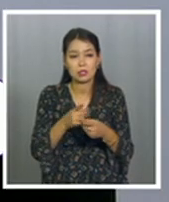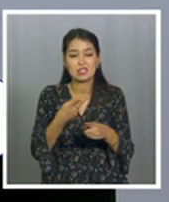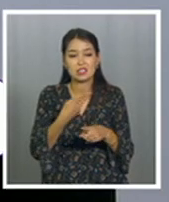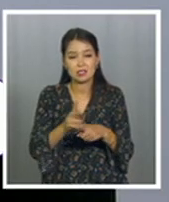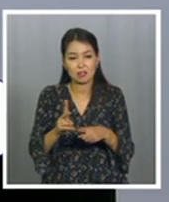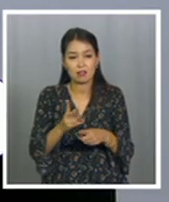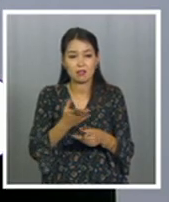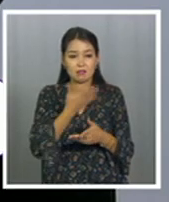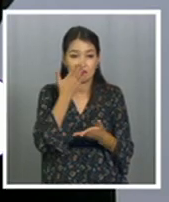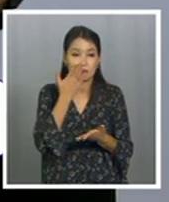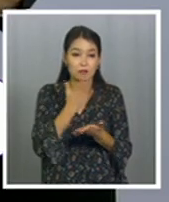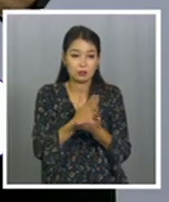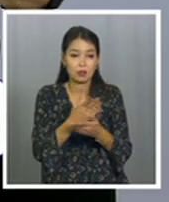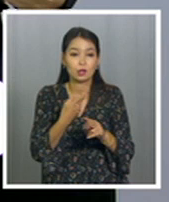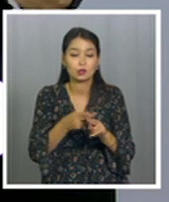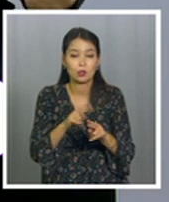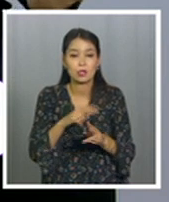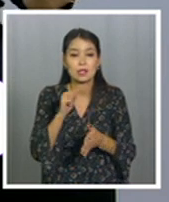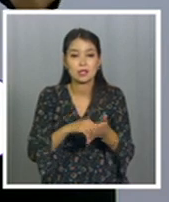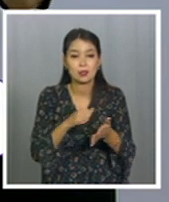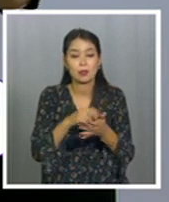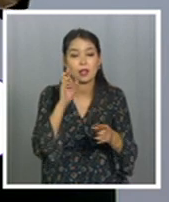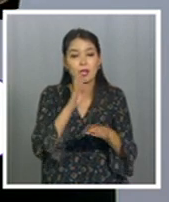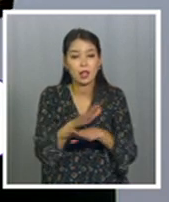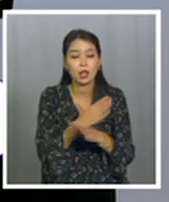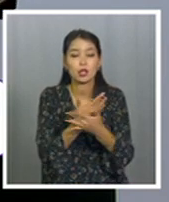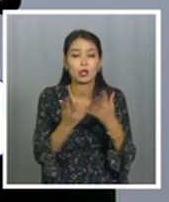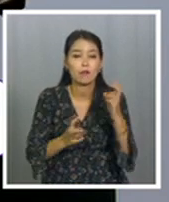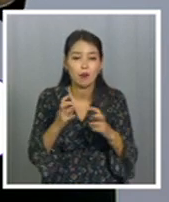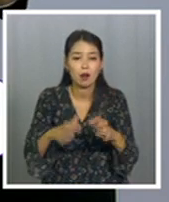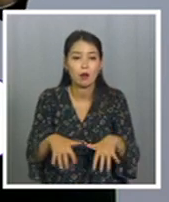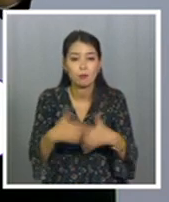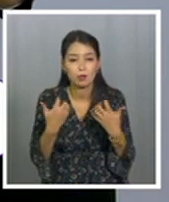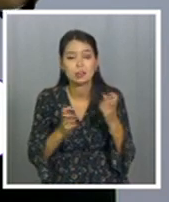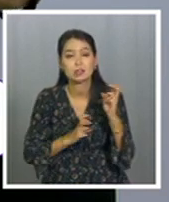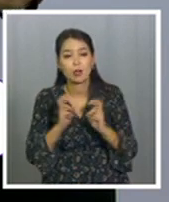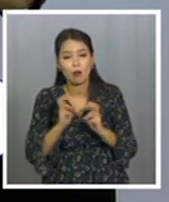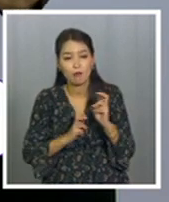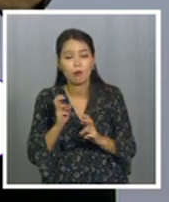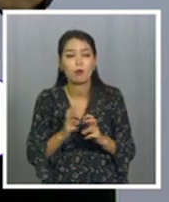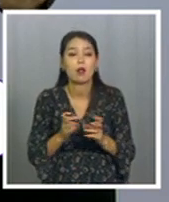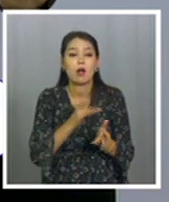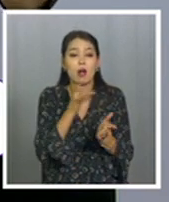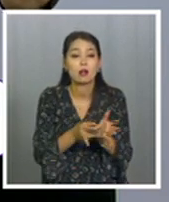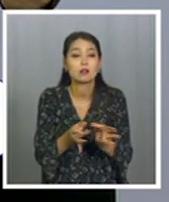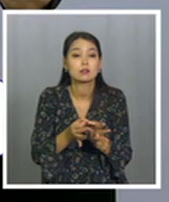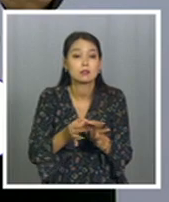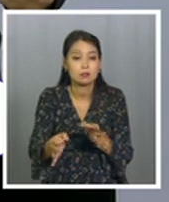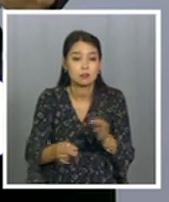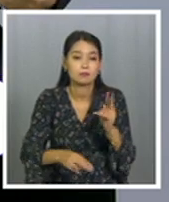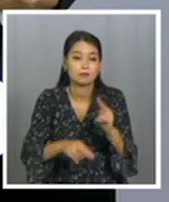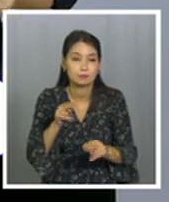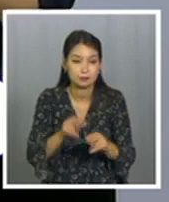бөлінуі мүмкін. Сол себепті еліміздегі түрлі фабрикаттар мен заводтар қаланың сыртына салынуы